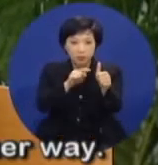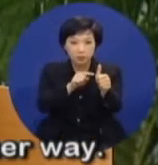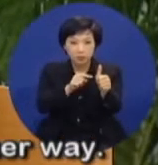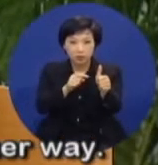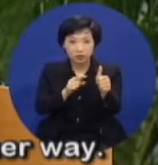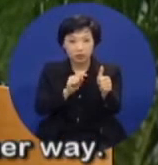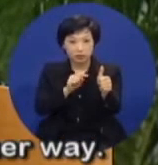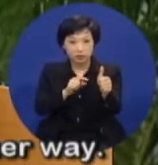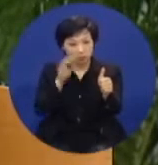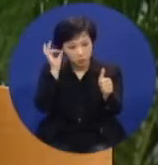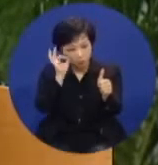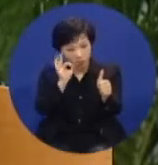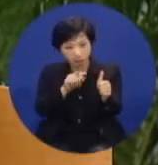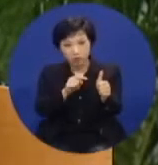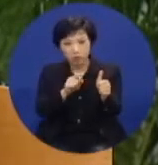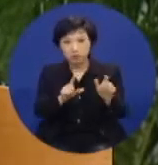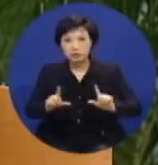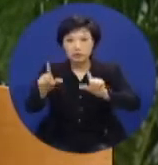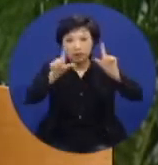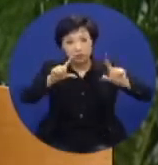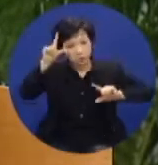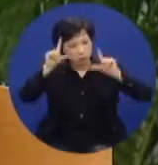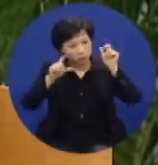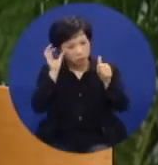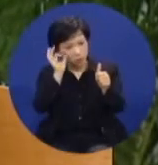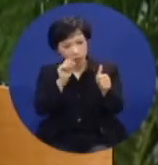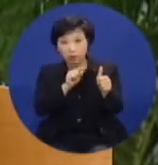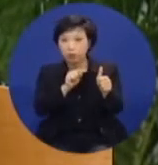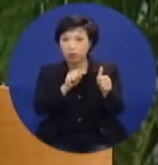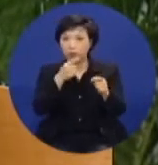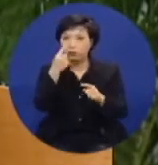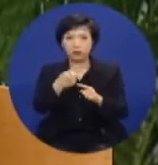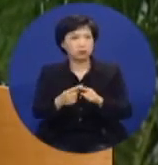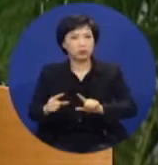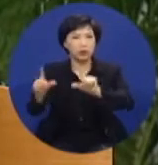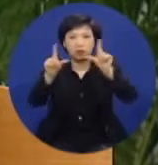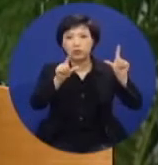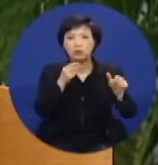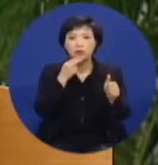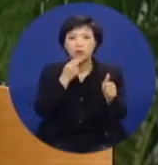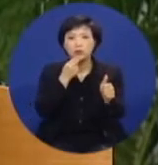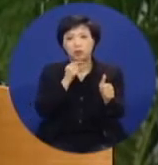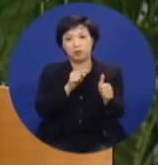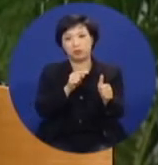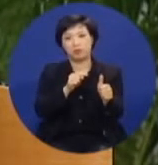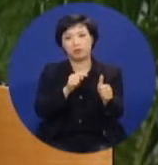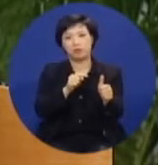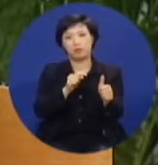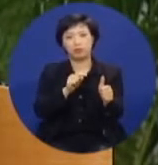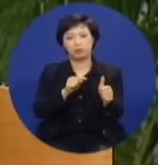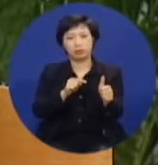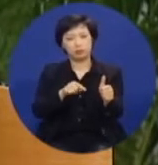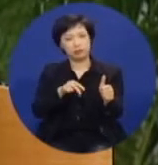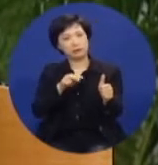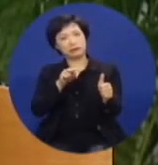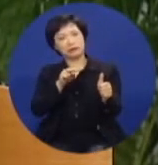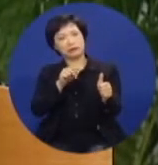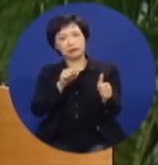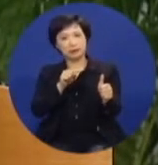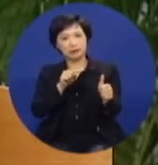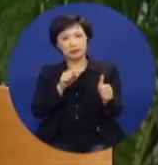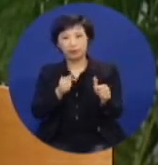부분 보면 그렇게 안 사는 모습을 보면 더 야 조 사람 조 것